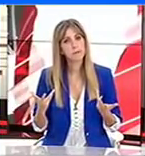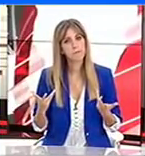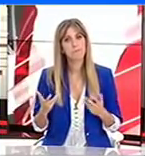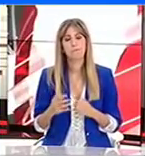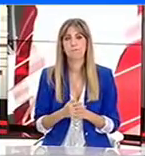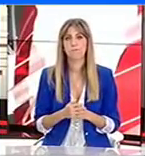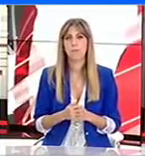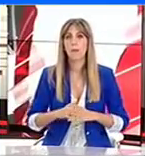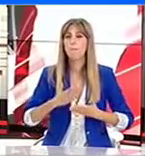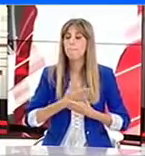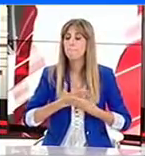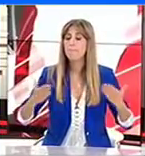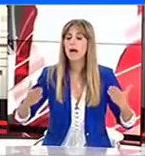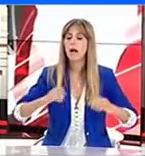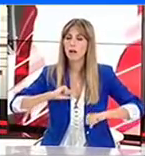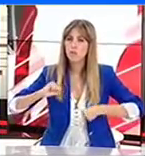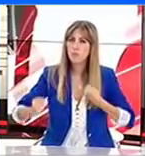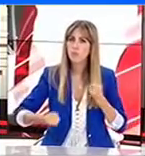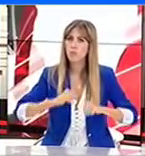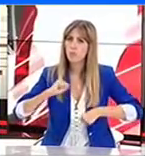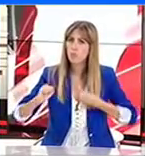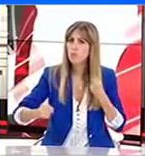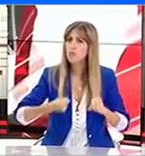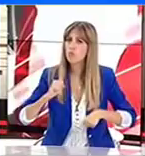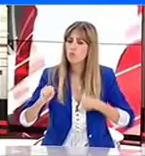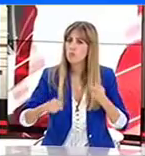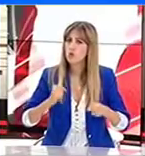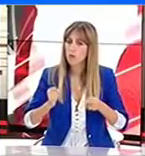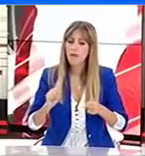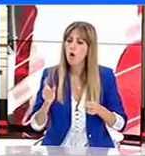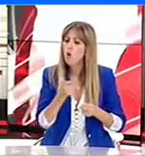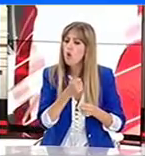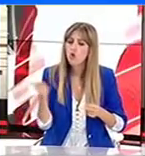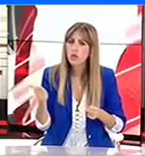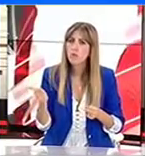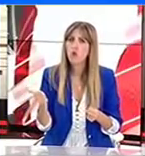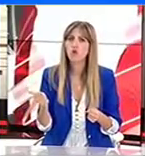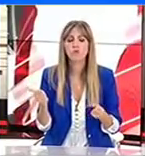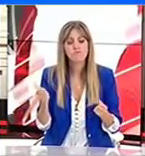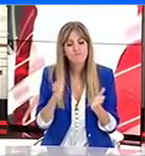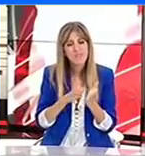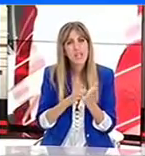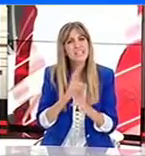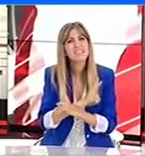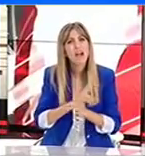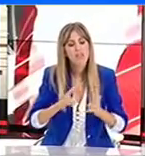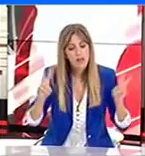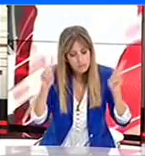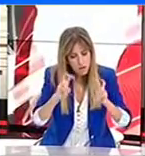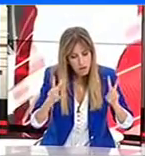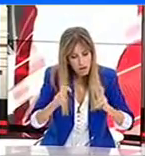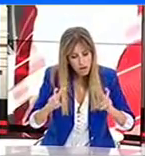έγινε μια μεγάλη προσπάθεια πέραν του εξοθολογισμού να ανταποκριθούμε στα αιτήματα των